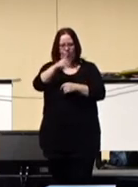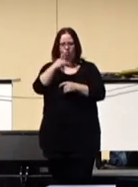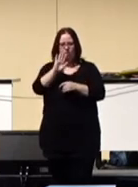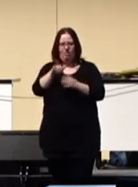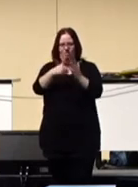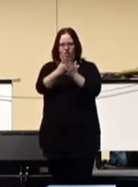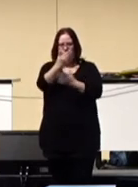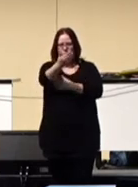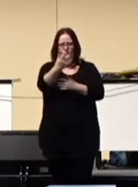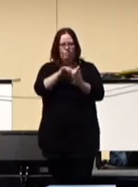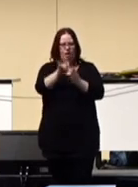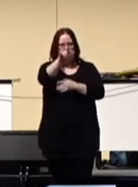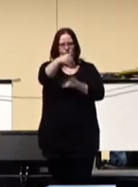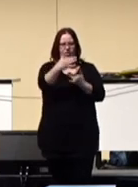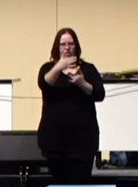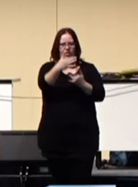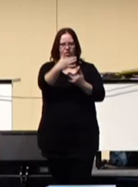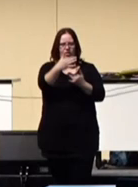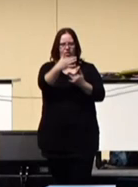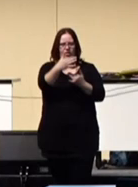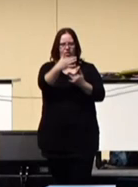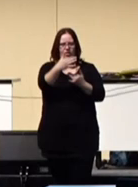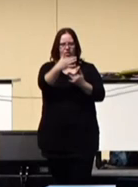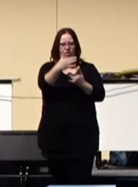Vergabe gekriegt hat, bezahlt haben. Sie kriegen